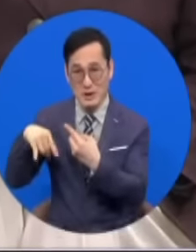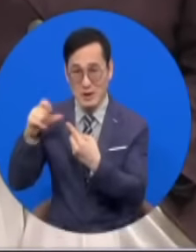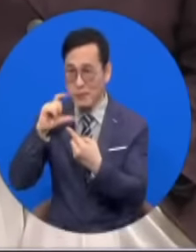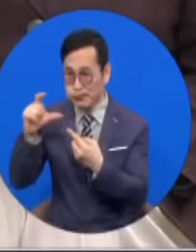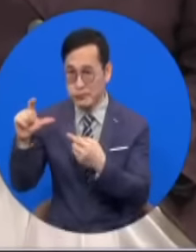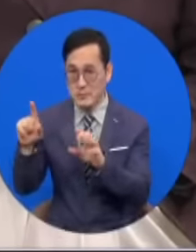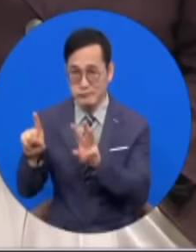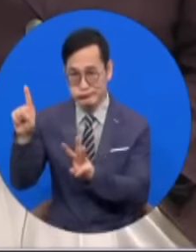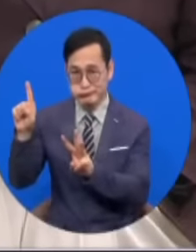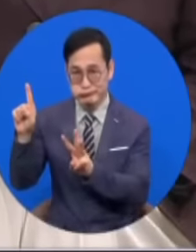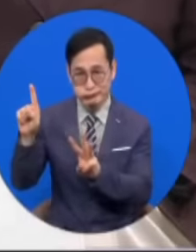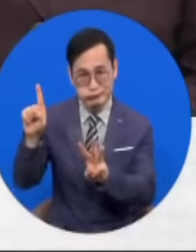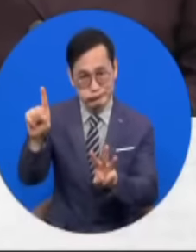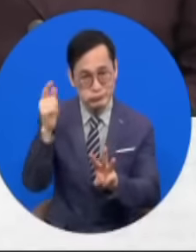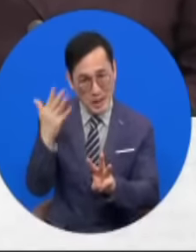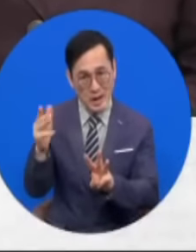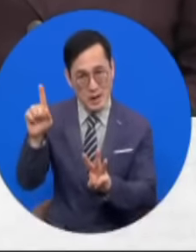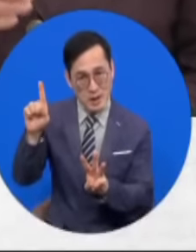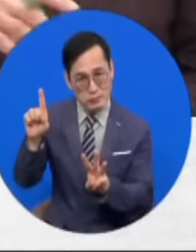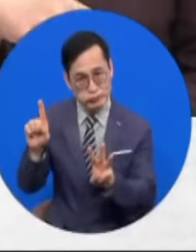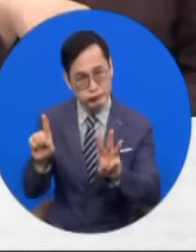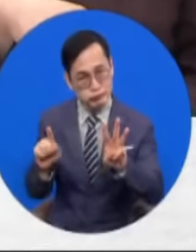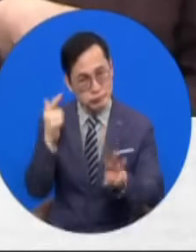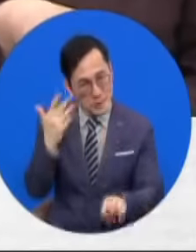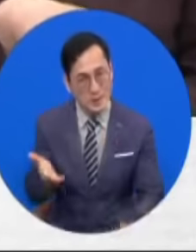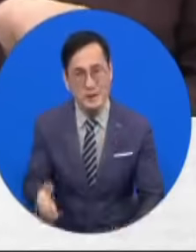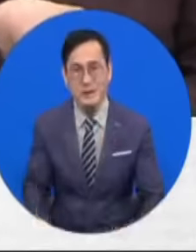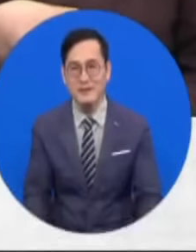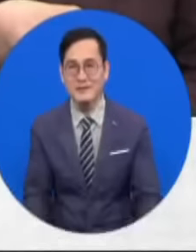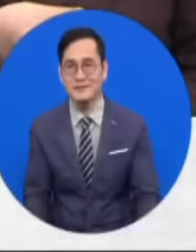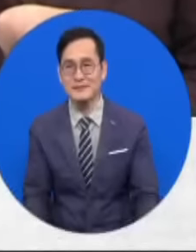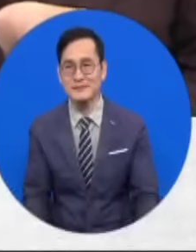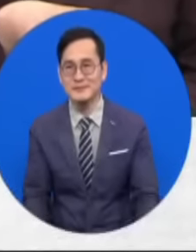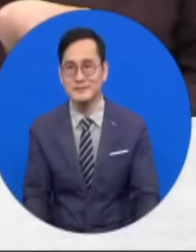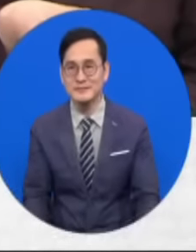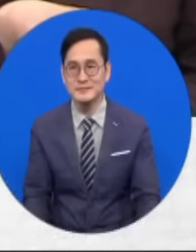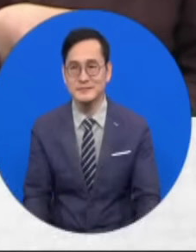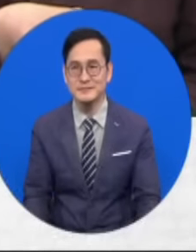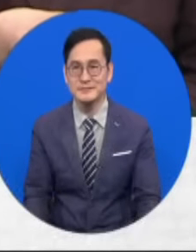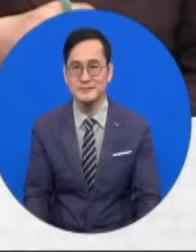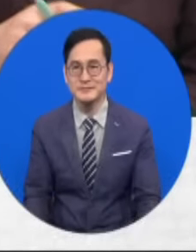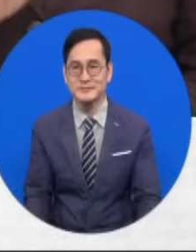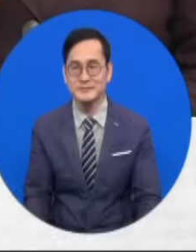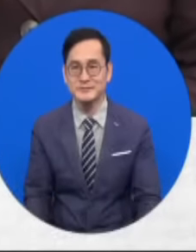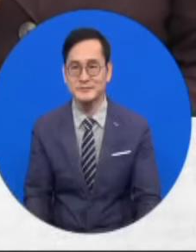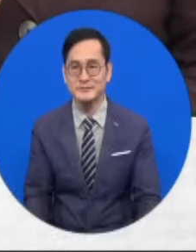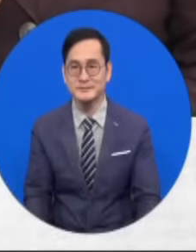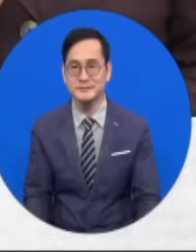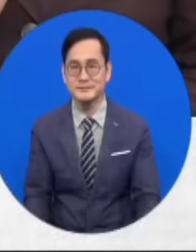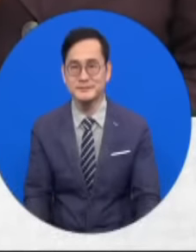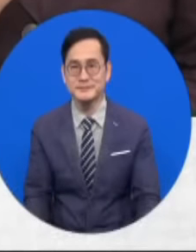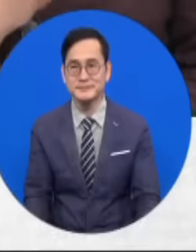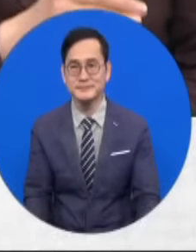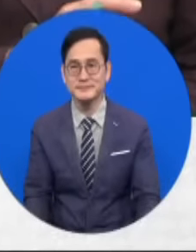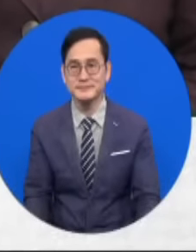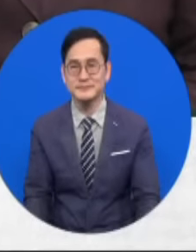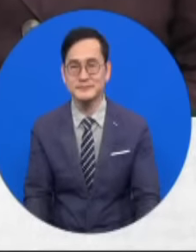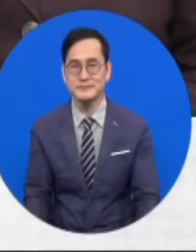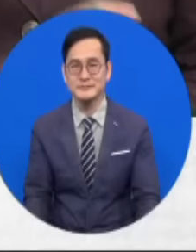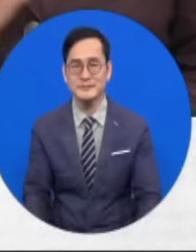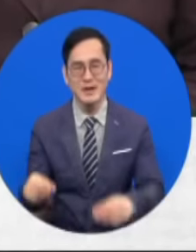32 뭐 권의 후보들이 치고 올라올지 이런 것들이 아마 거의 결정되지 않을까 싶어요 그래서 tv 토론이 굉장히 중요한